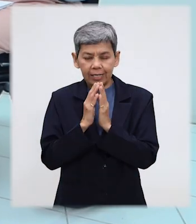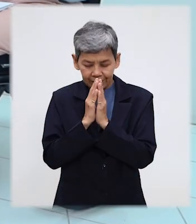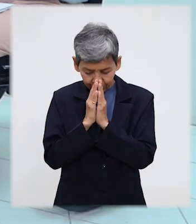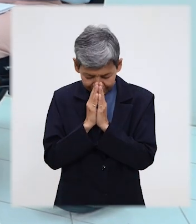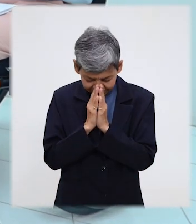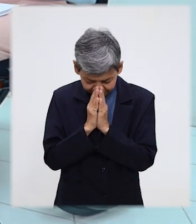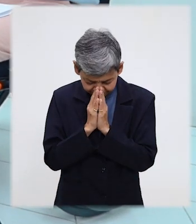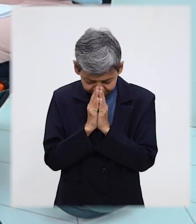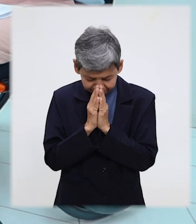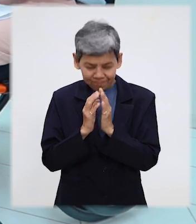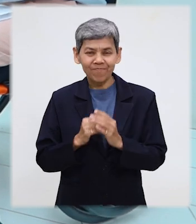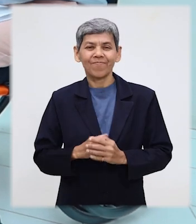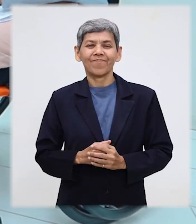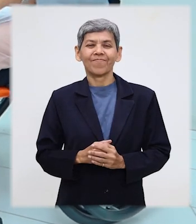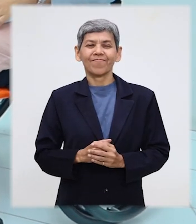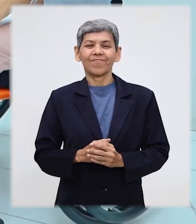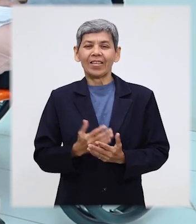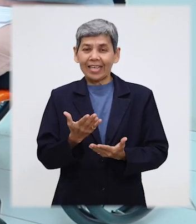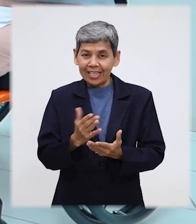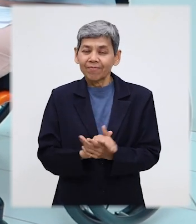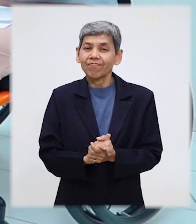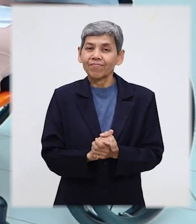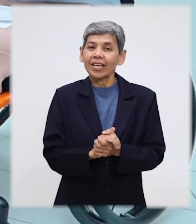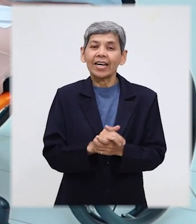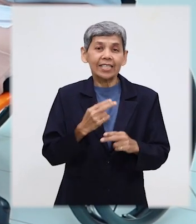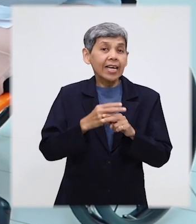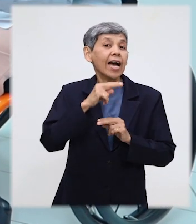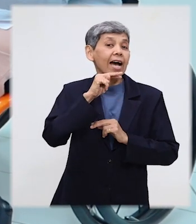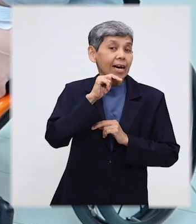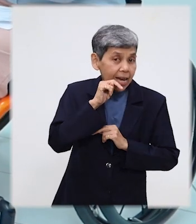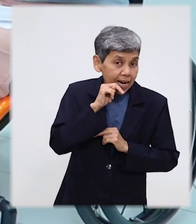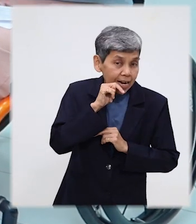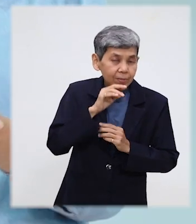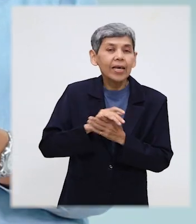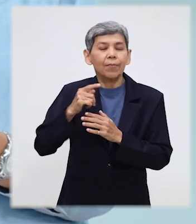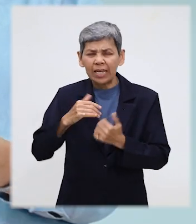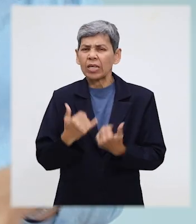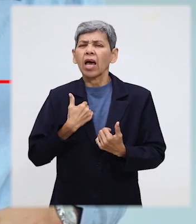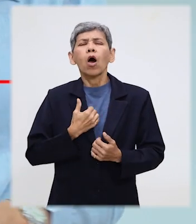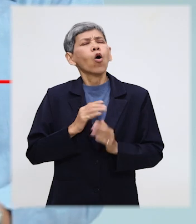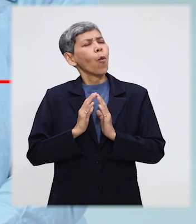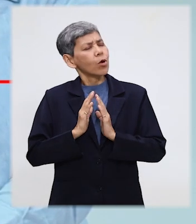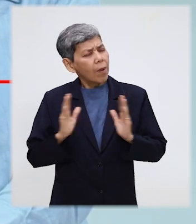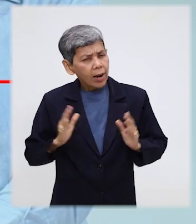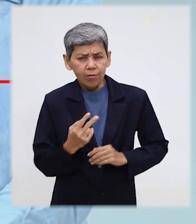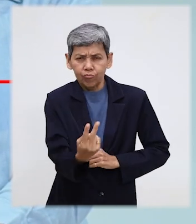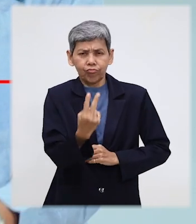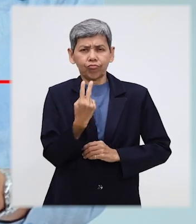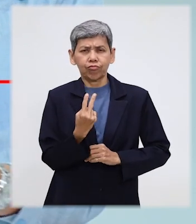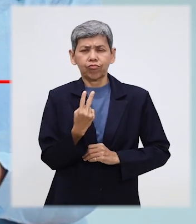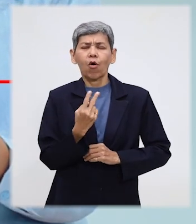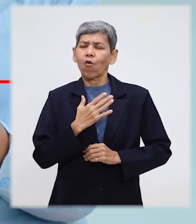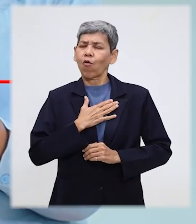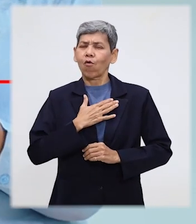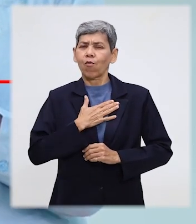ค่ะอาจารย์ทิติมาอาจารย์ สวัสดีค่ะ ขออนุญาตเรียกอาจารย์น้ำอาจารย์ทินะคะ ได้เลย วันนี้ต้องขอขอบคุณมากๆเลยค่ะที่ให้เกียรติท